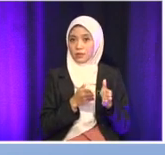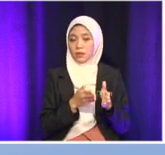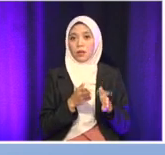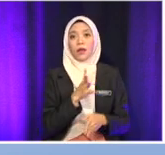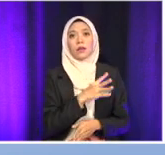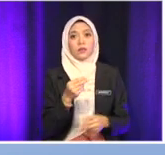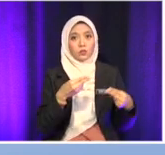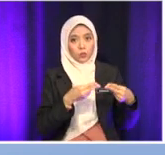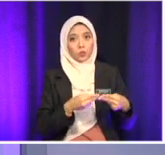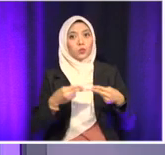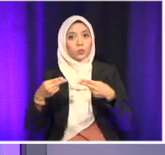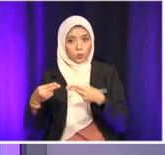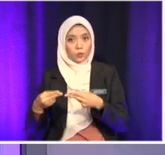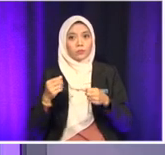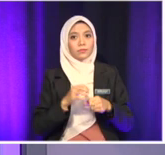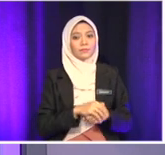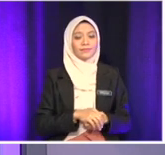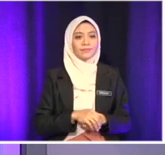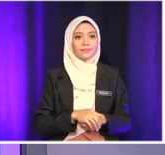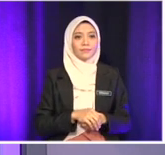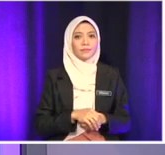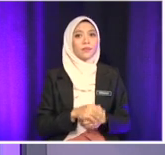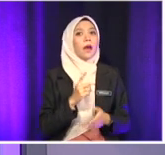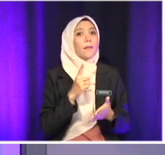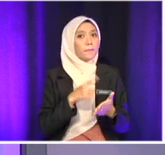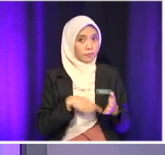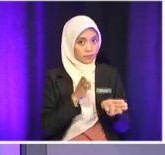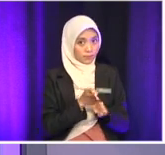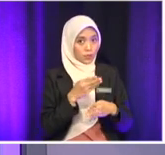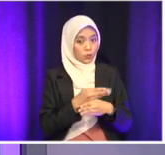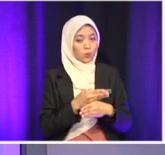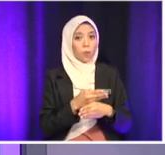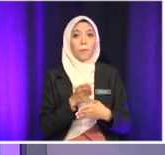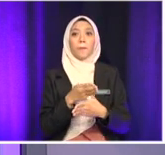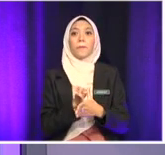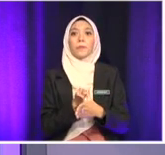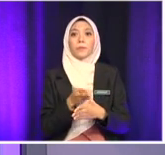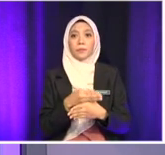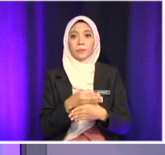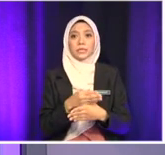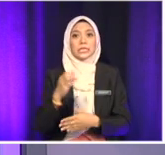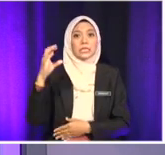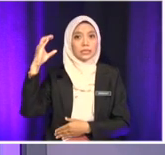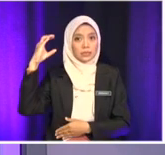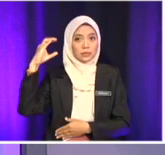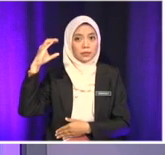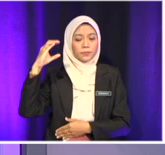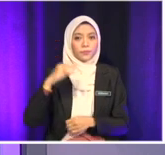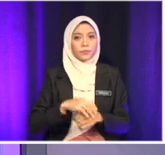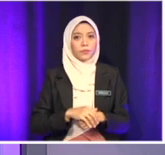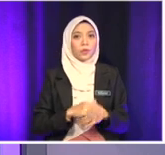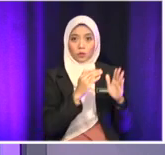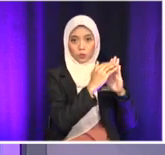satu sama lain Apakah pula bentuk soal dan bahagian si bagian si merupakan salah satu